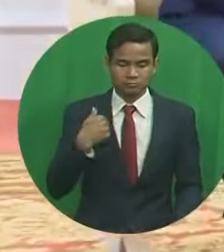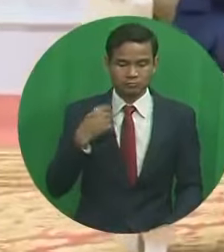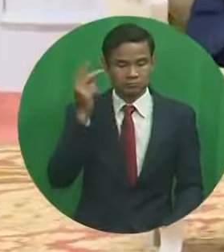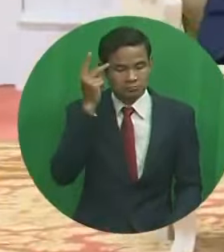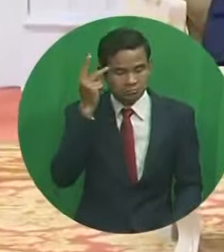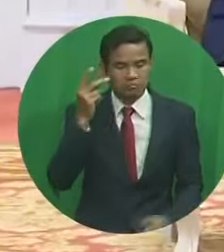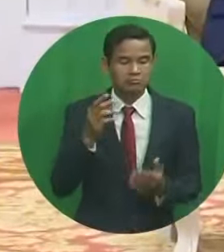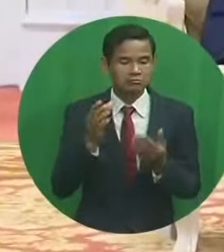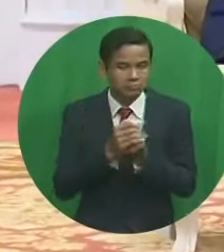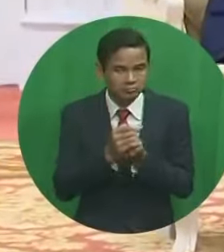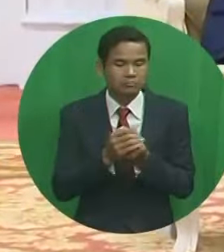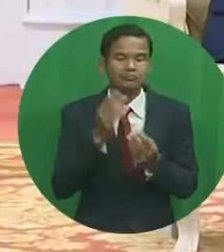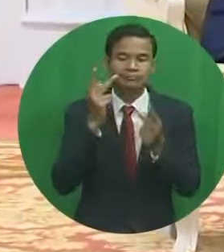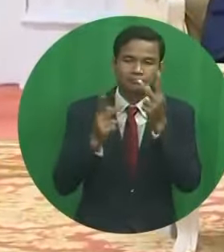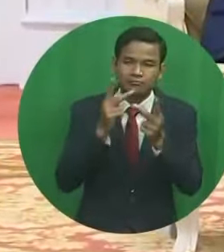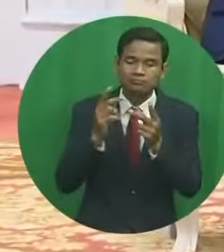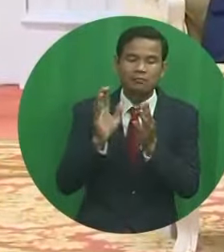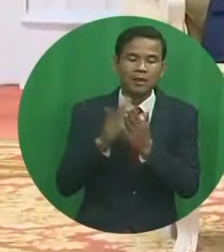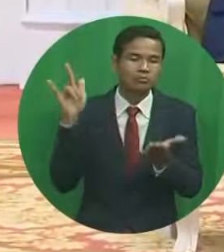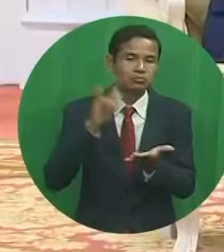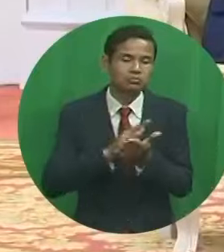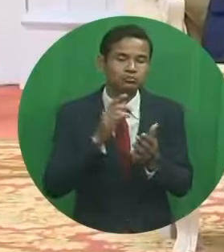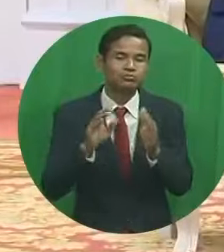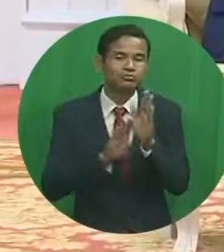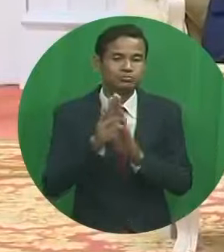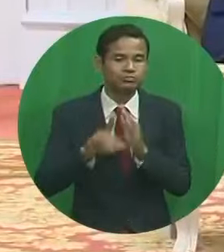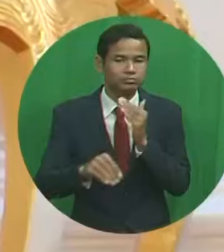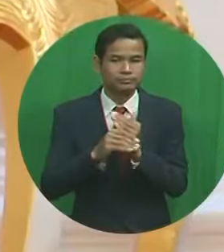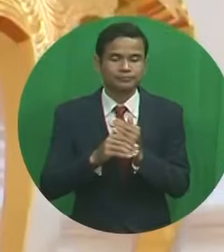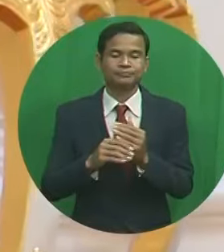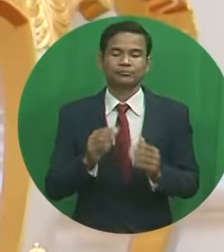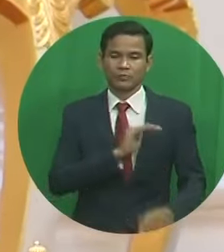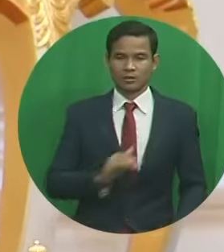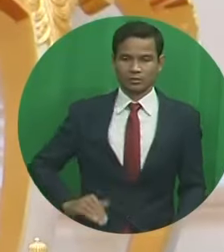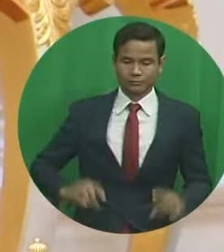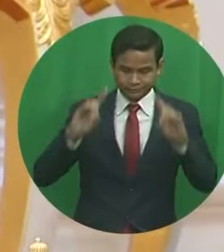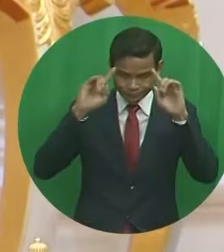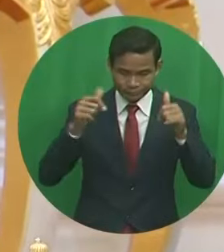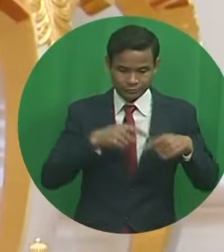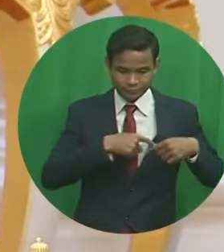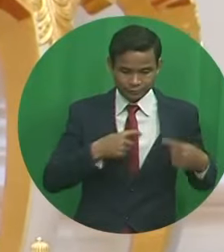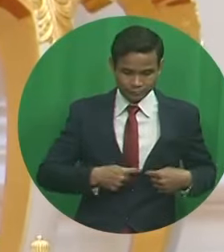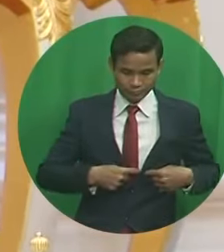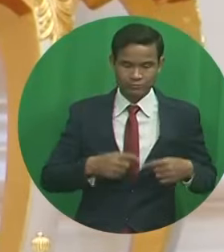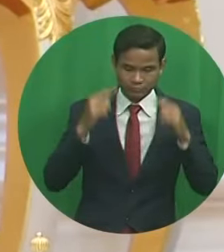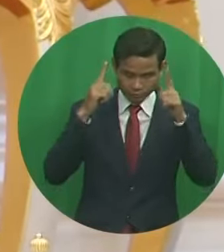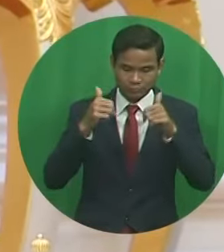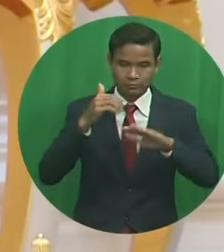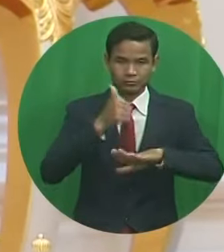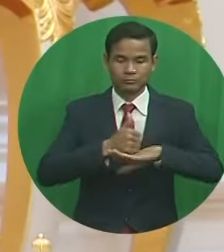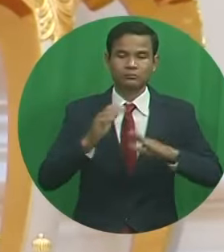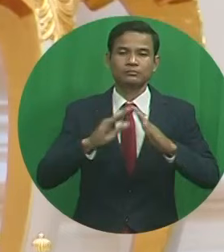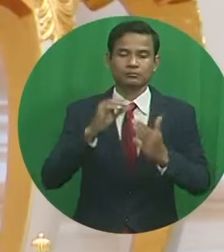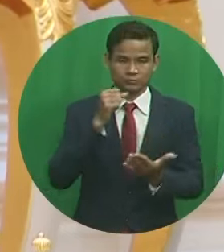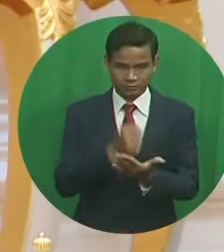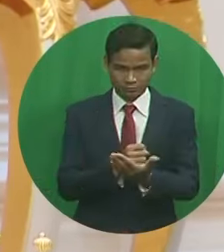ចំនួនភ្ញៀវទេសចរនឹងកាន់តែកើនឡើងបន្ថែមទៀតសម្ដេចថាបតីក៏បានលើកទឹកចិត្តដល់ឯកឧត្តមឯកអគ្គរដ្ឋទូតក្នុង